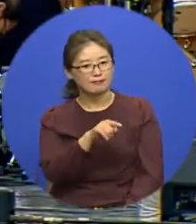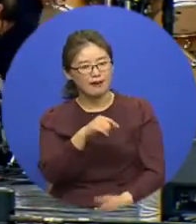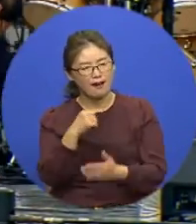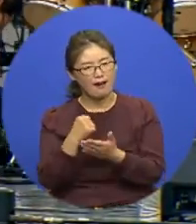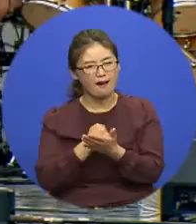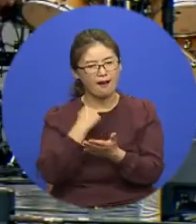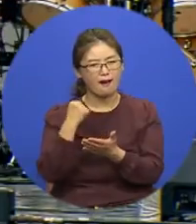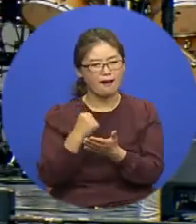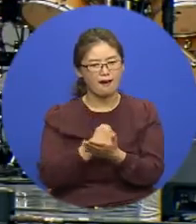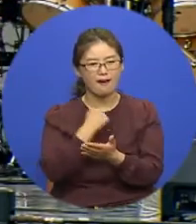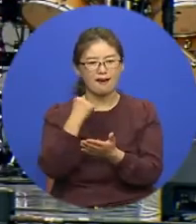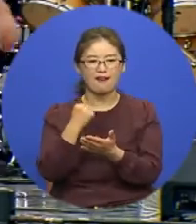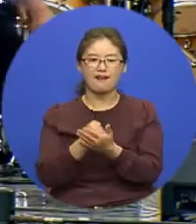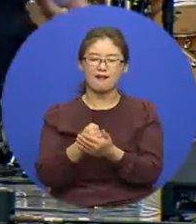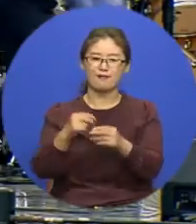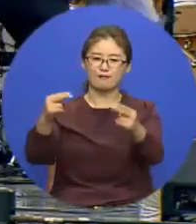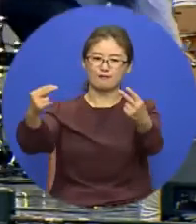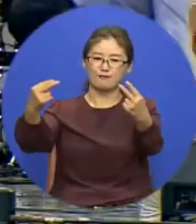안타까운 시선으로